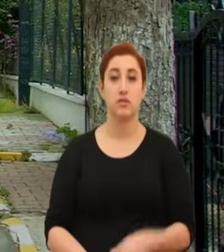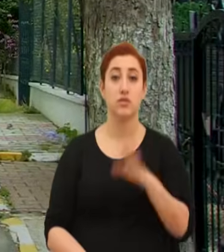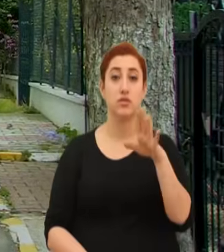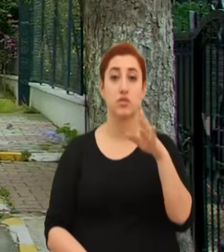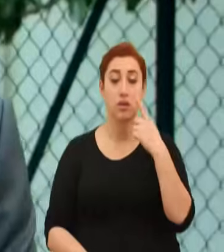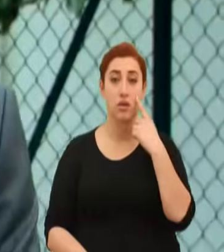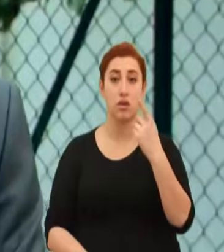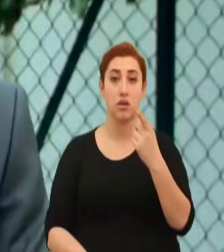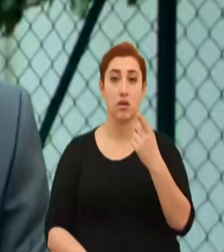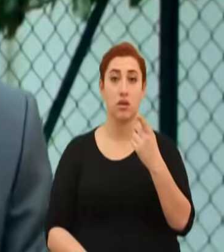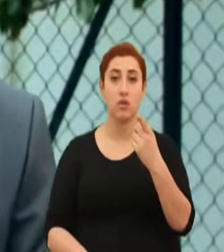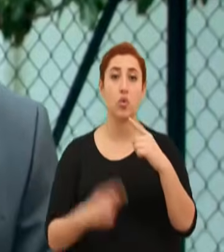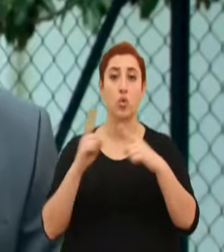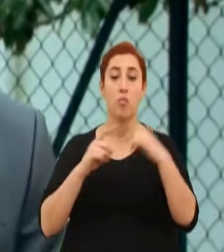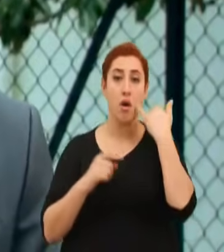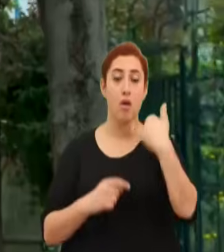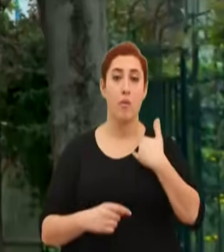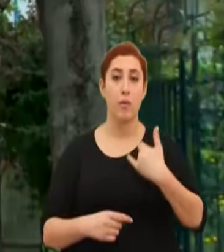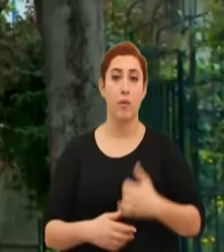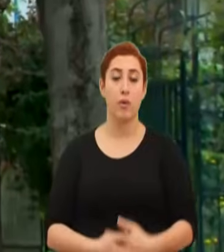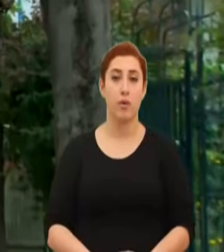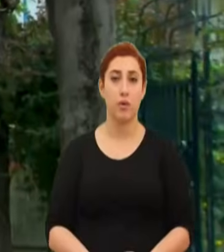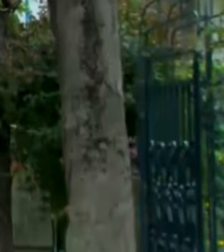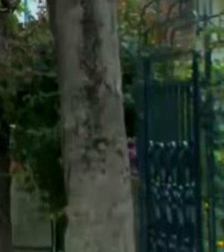Şşt. Aa. Tuğba arıyor.